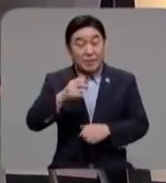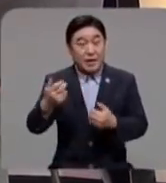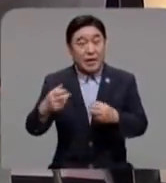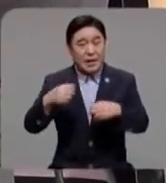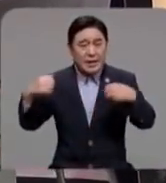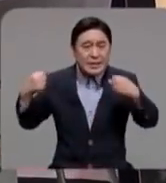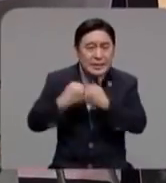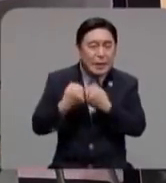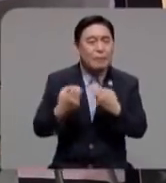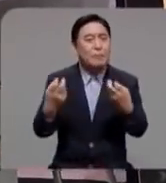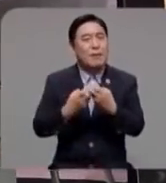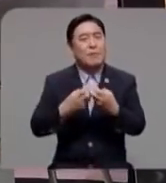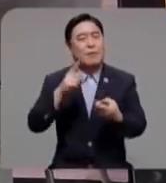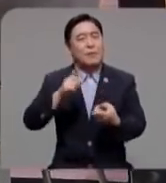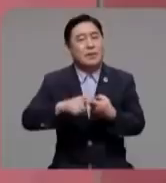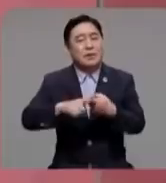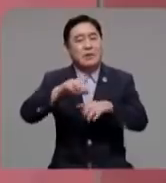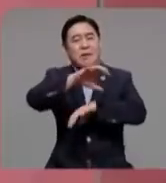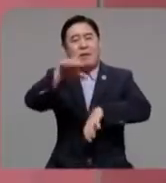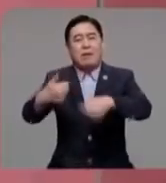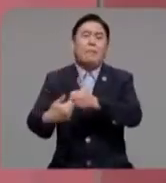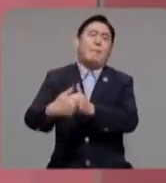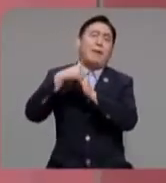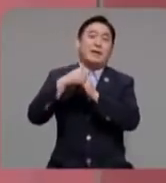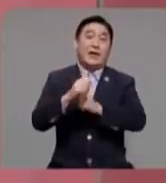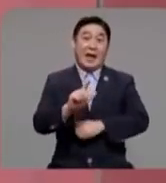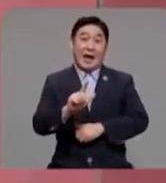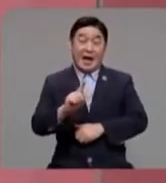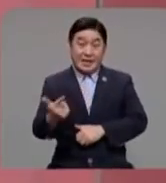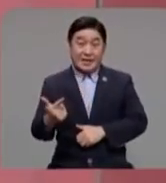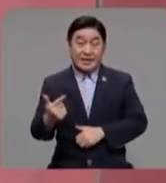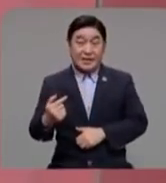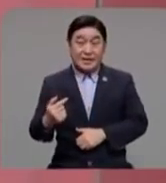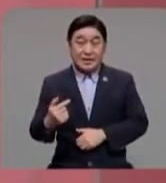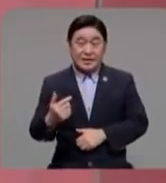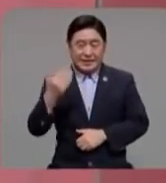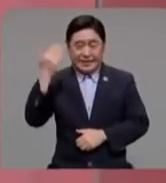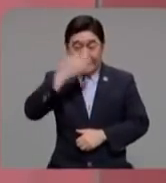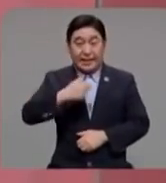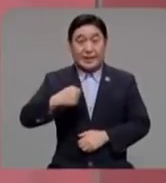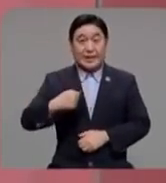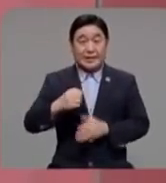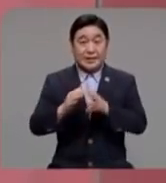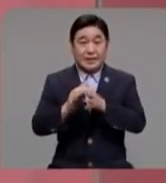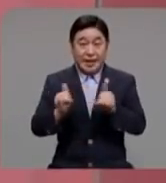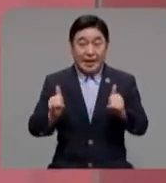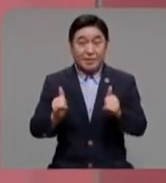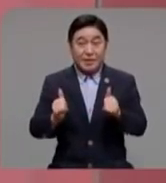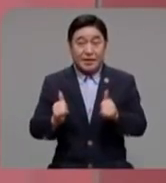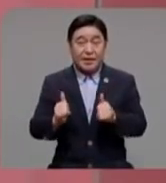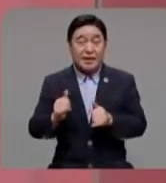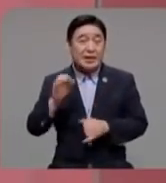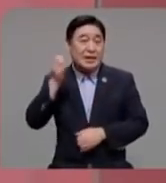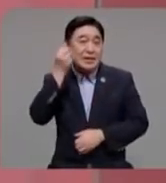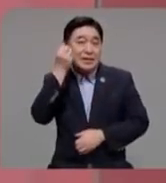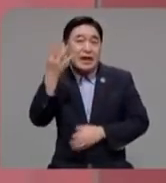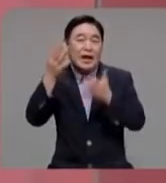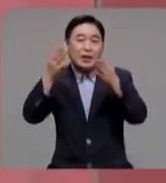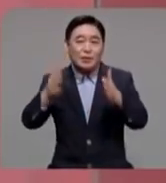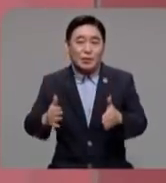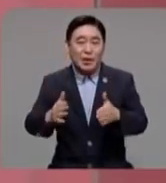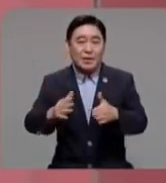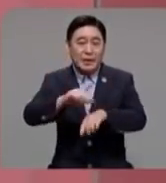싸우는 방법에 대해서 거꾸로 역공당하지 않을 그런 자기의 흠집이 적어야만 4개월 동안